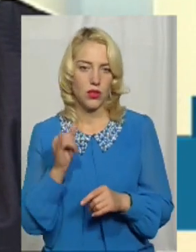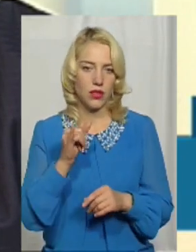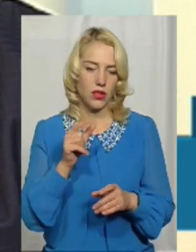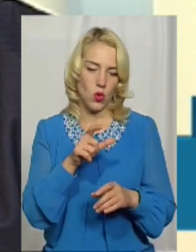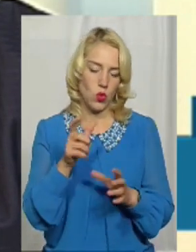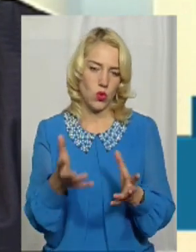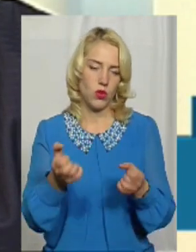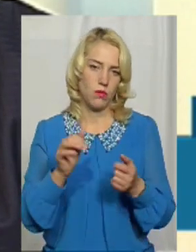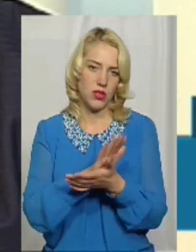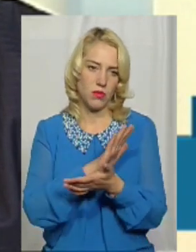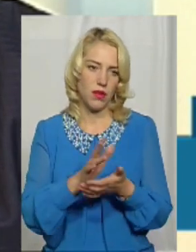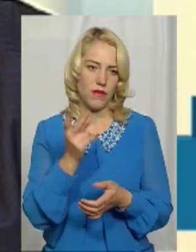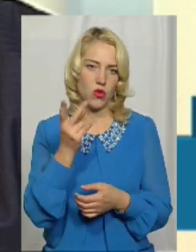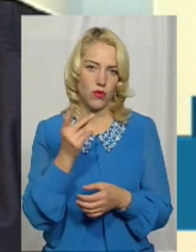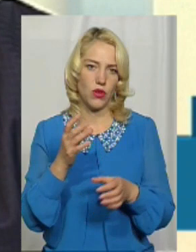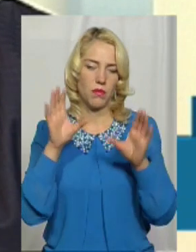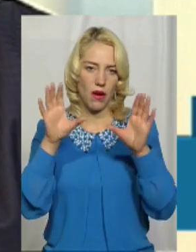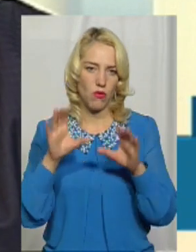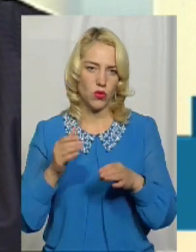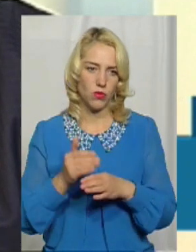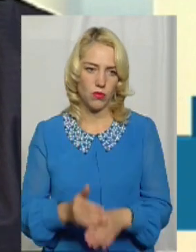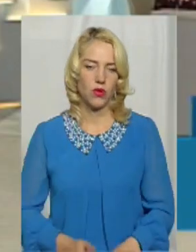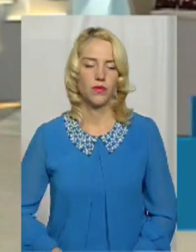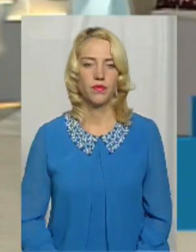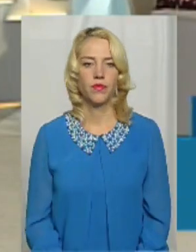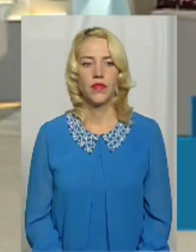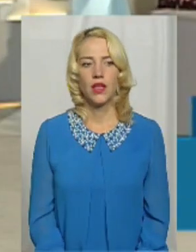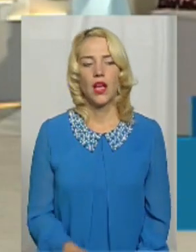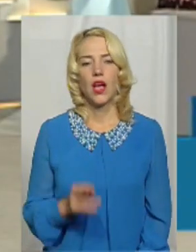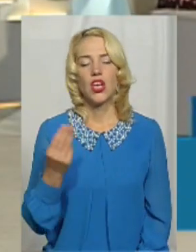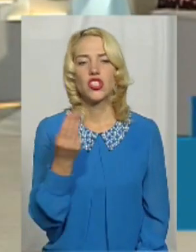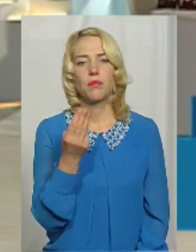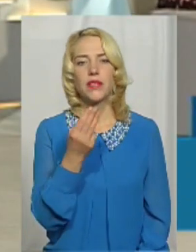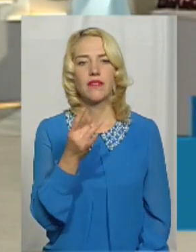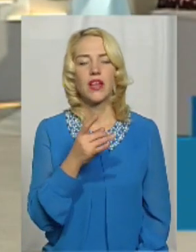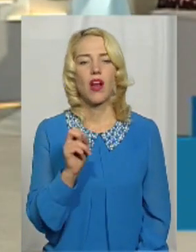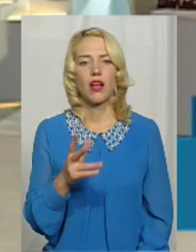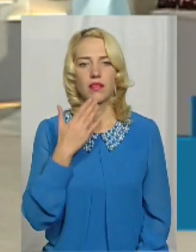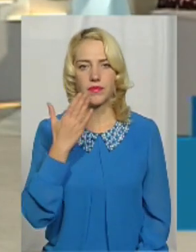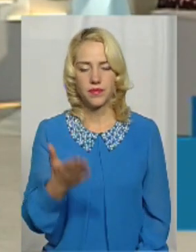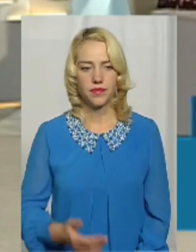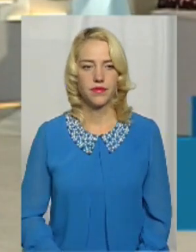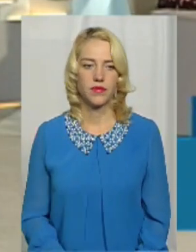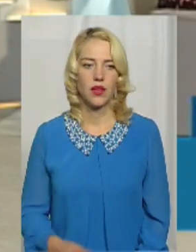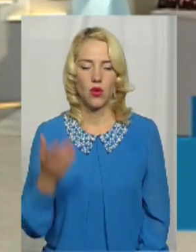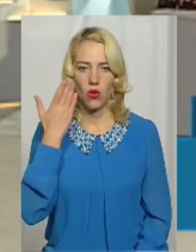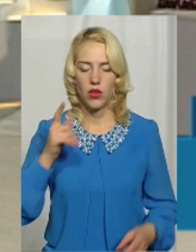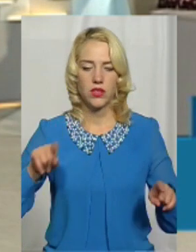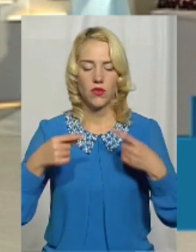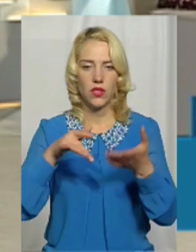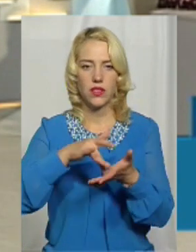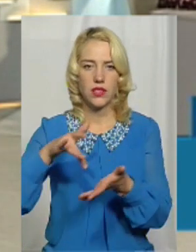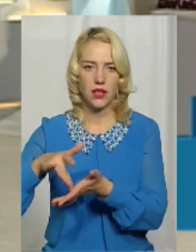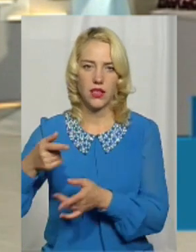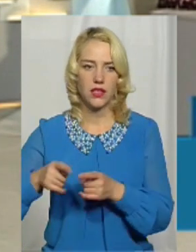і отримують цю безоплатну вторинну правову допомогу. Пане Володимире, як у Шепетівському районі? Ви знаєте, зразу, коли створилися